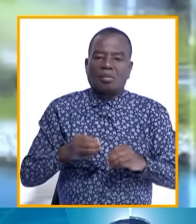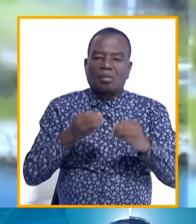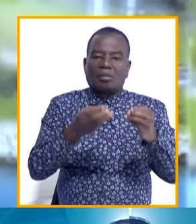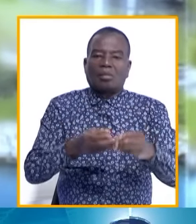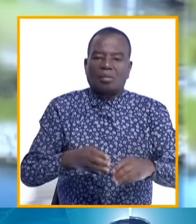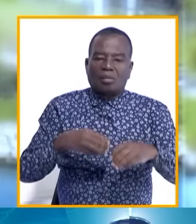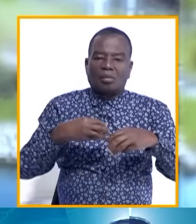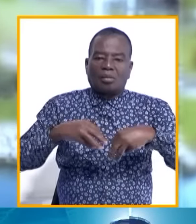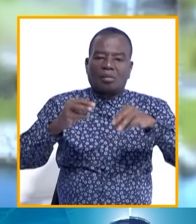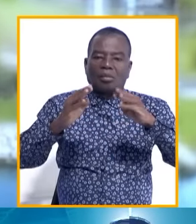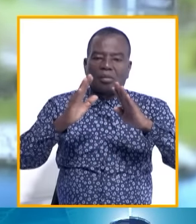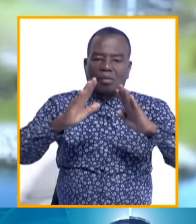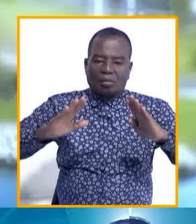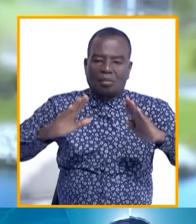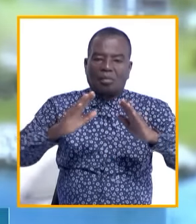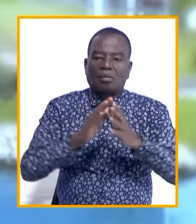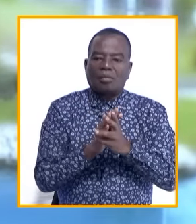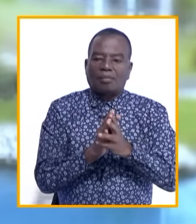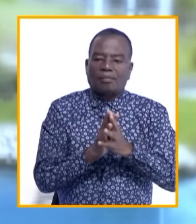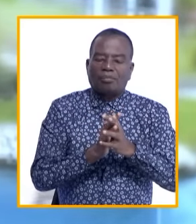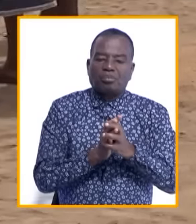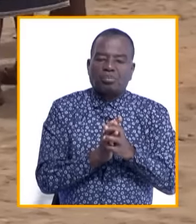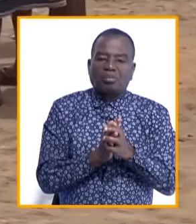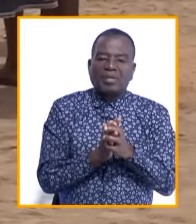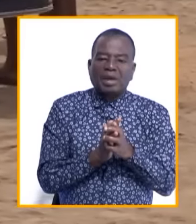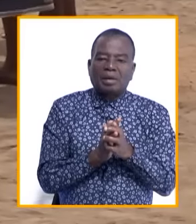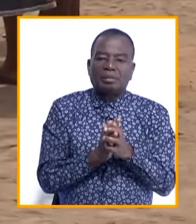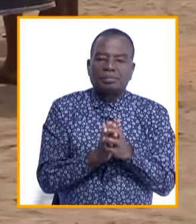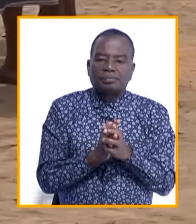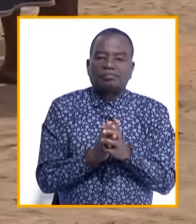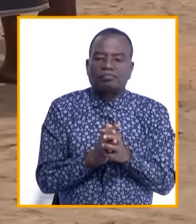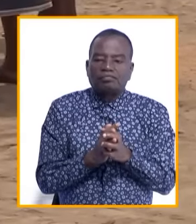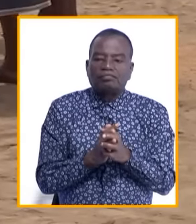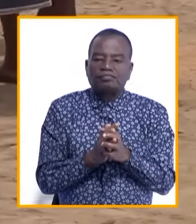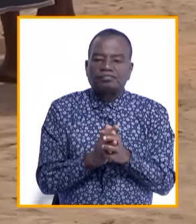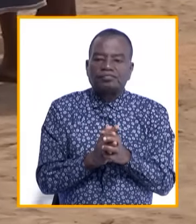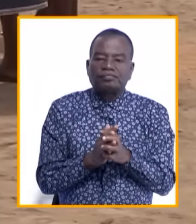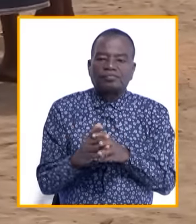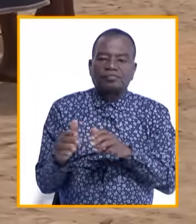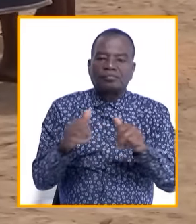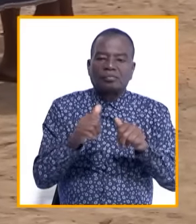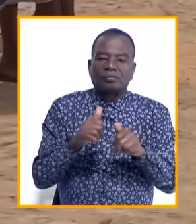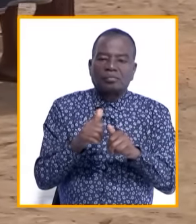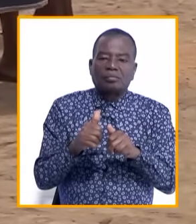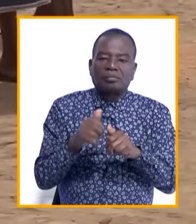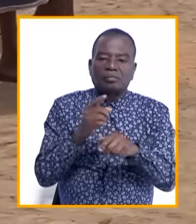mais également ambitionne de redynamiser le marché. Boubacar Sylla et Kader Sogodogo.